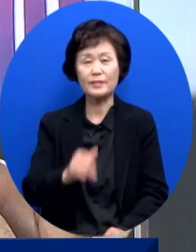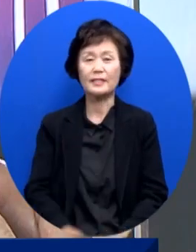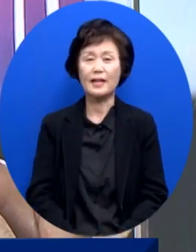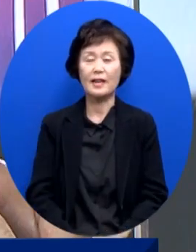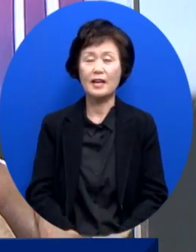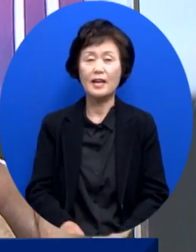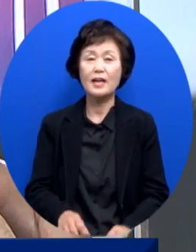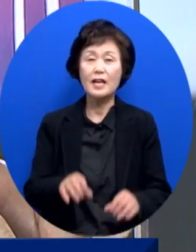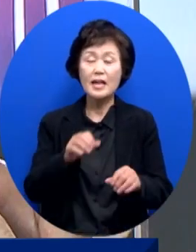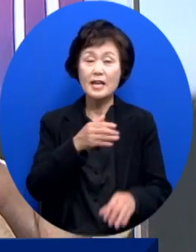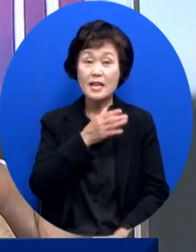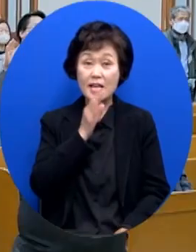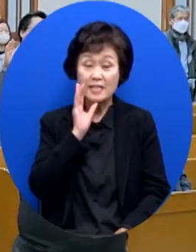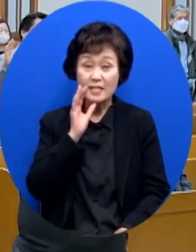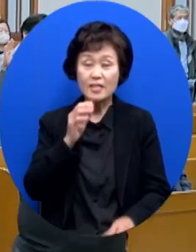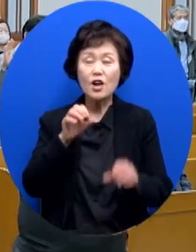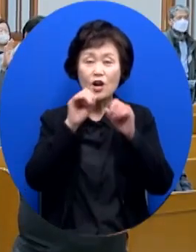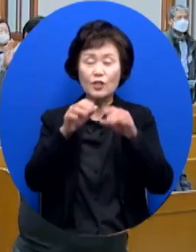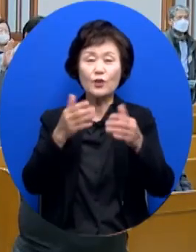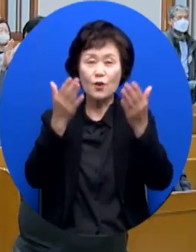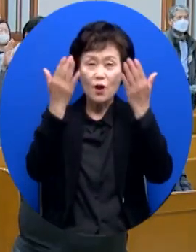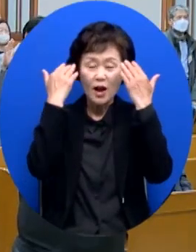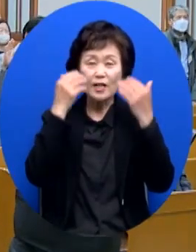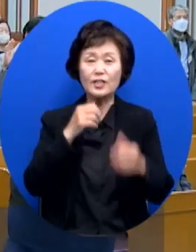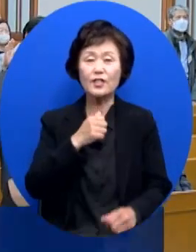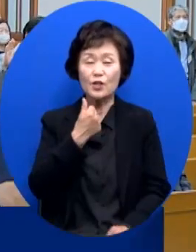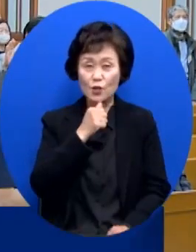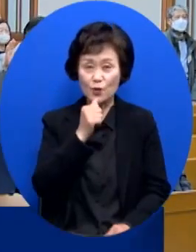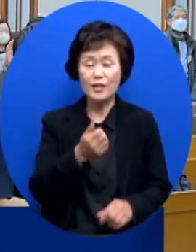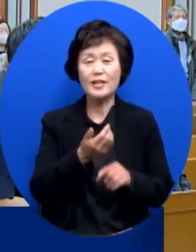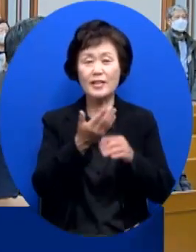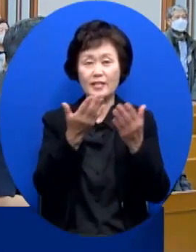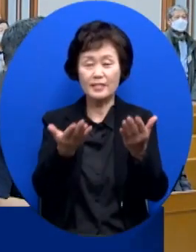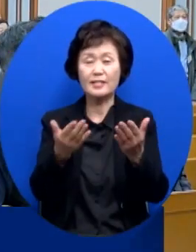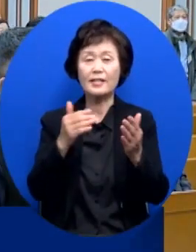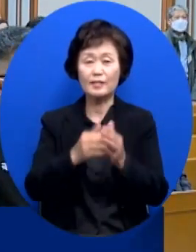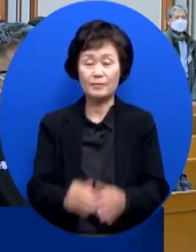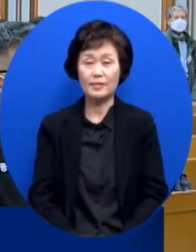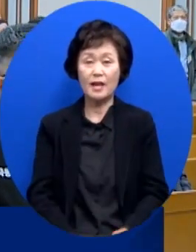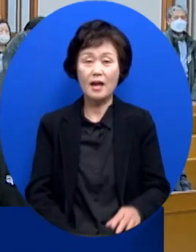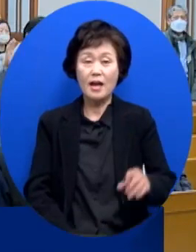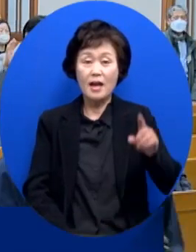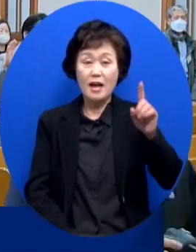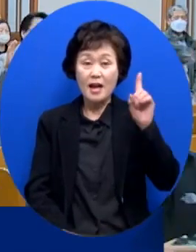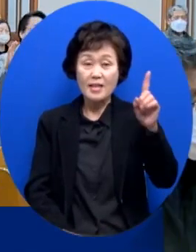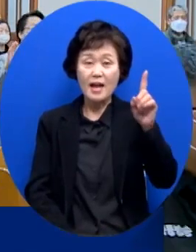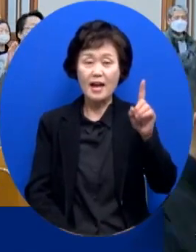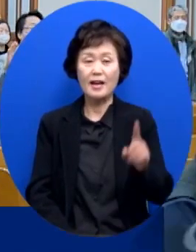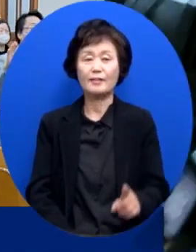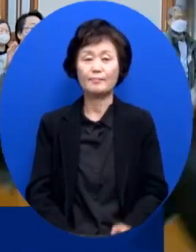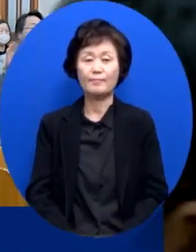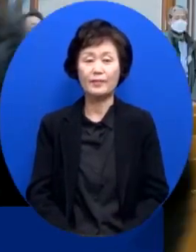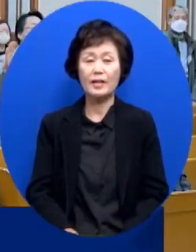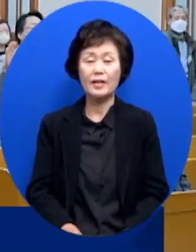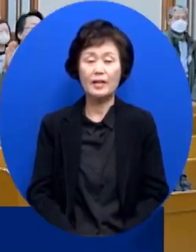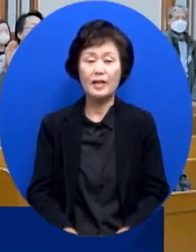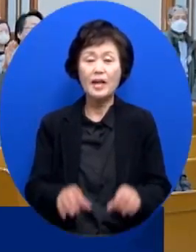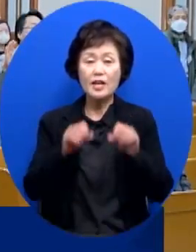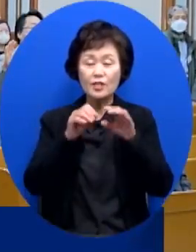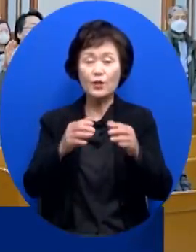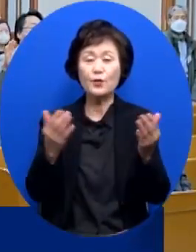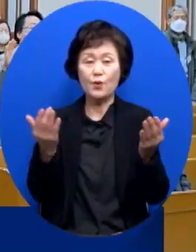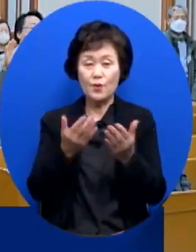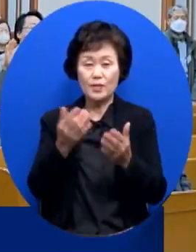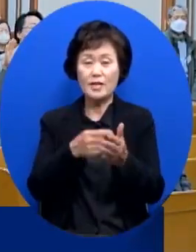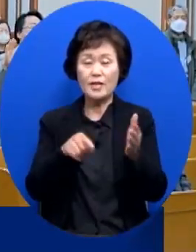기자가 소개합니다. 하나, 하나. 선교 사역을 위해 배우고